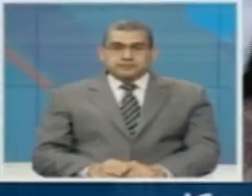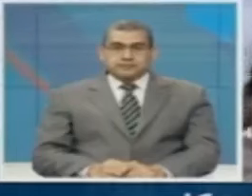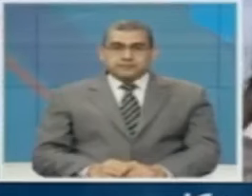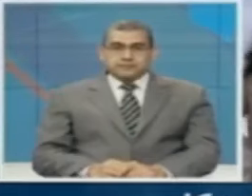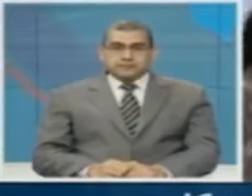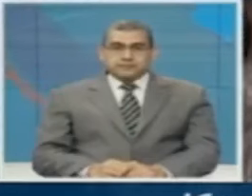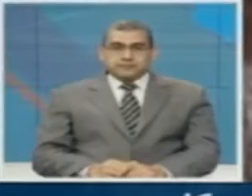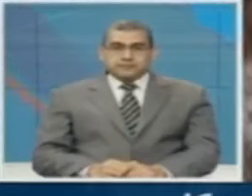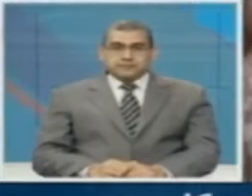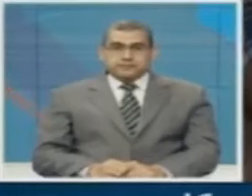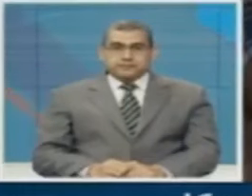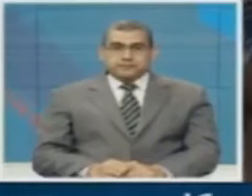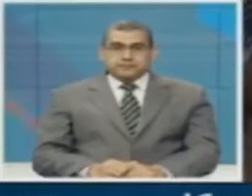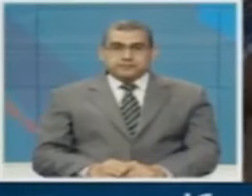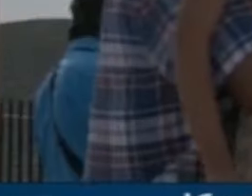2 دقيقتين و42 ثانية.